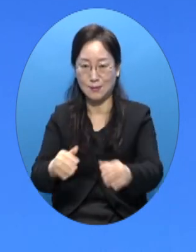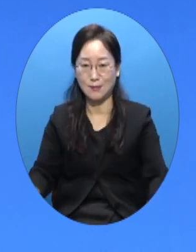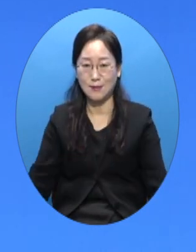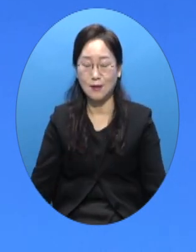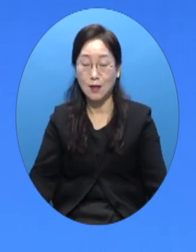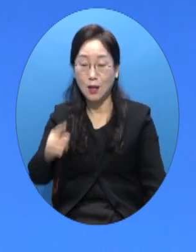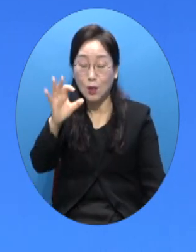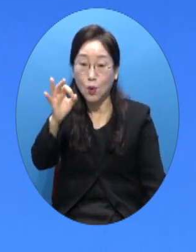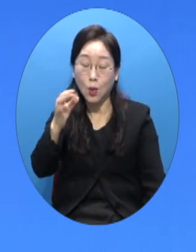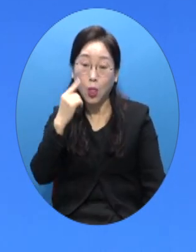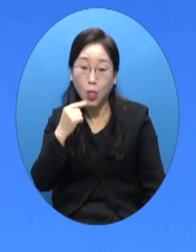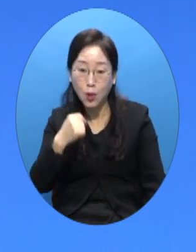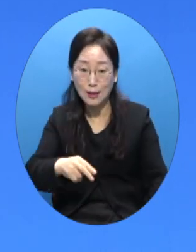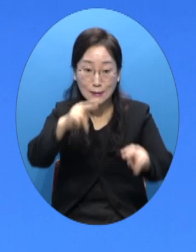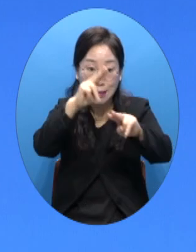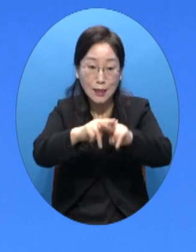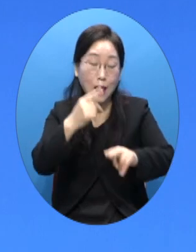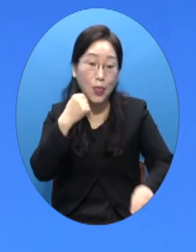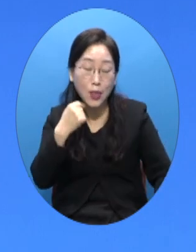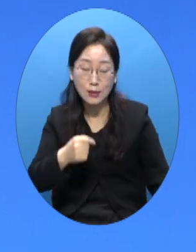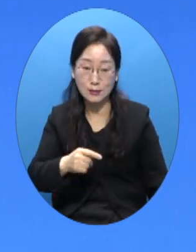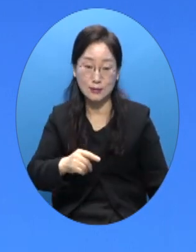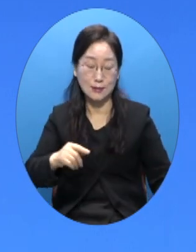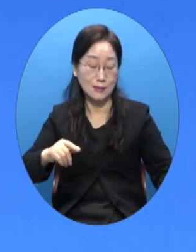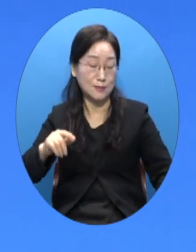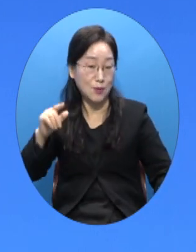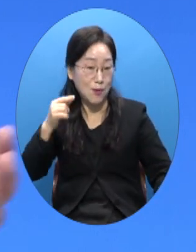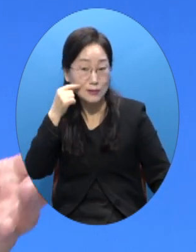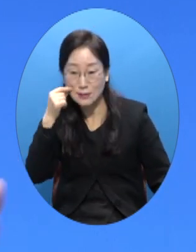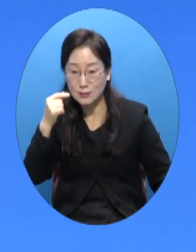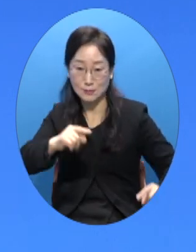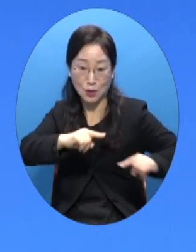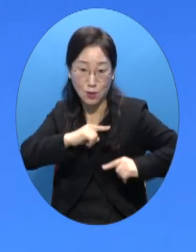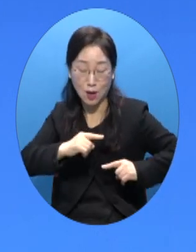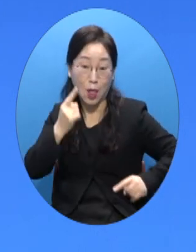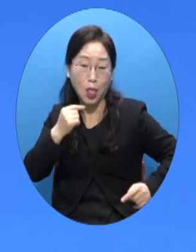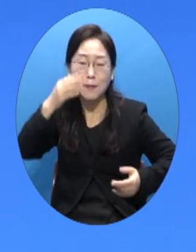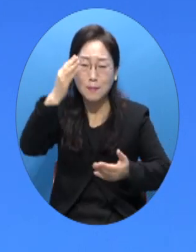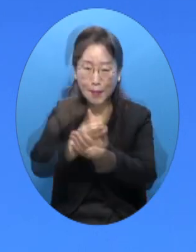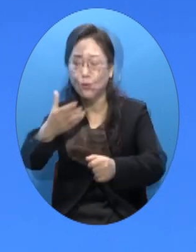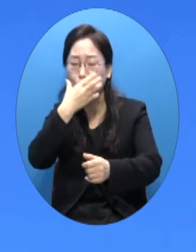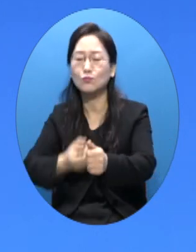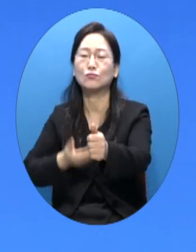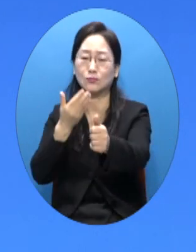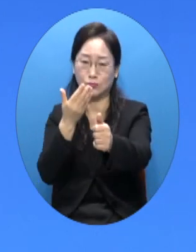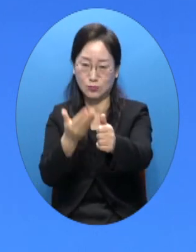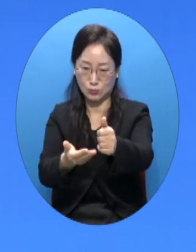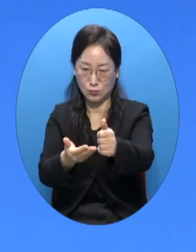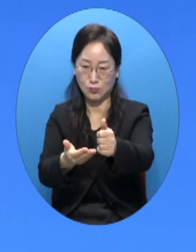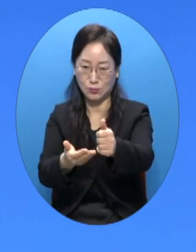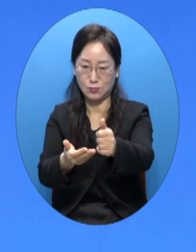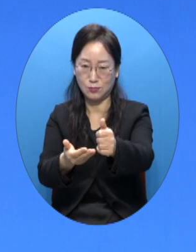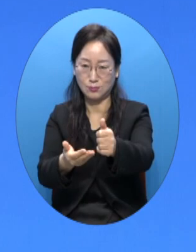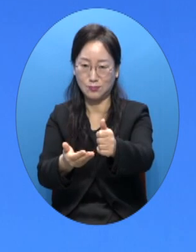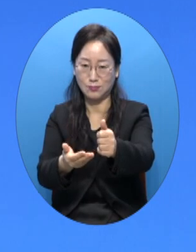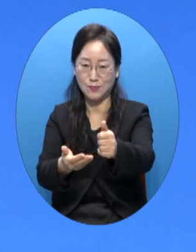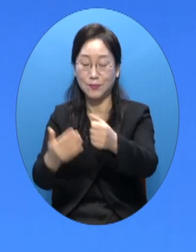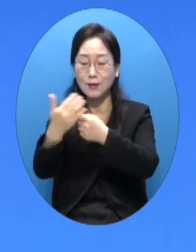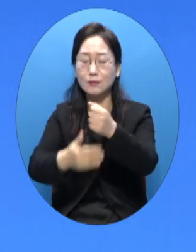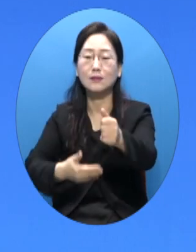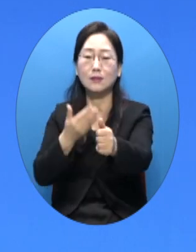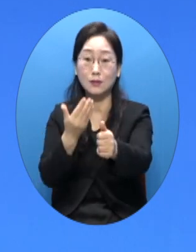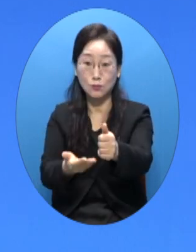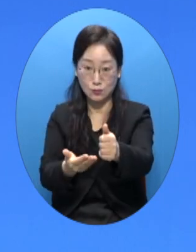대한 탐욕 자리에 대한 탐욕 인기 명에 대한 탐욕을 내려놓으면 하나님이 더 큰 것으로 우리에게 축복해 주시고 은혜를